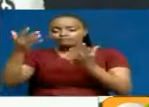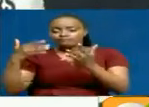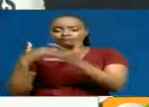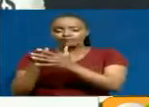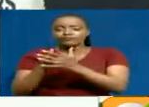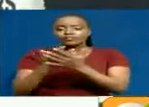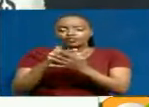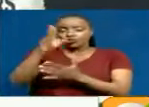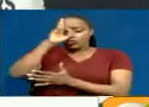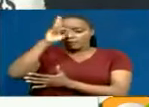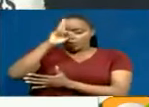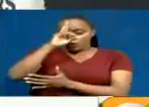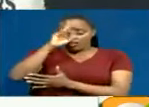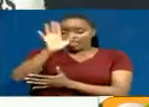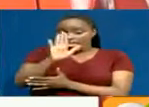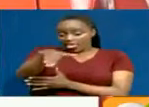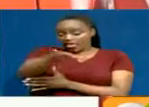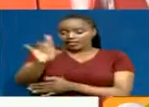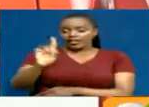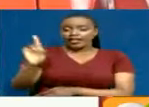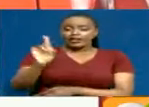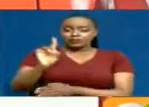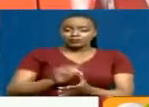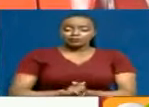katika makao makuu ya polisi kaunti ya Nairobi.